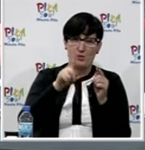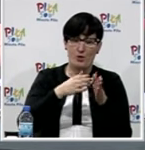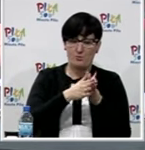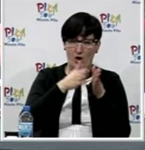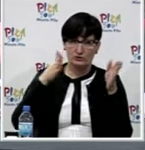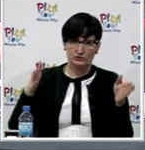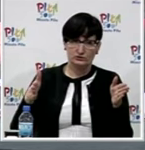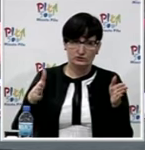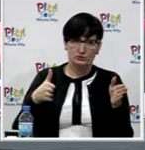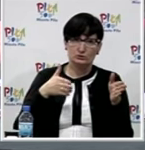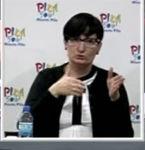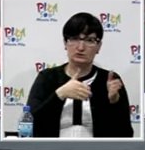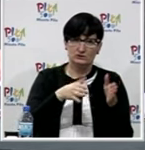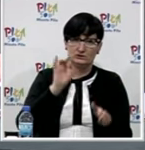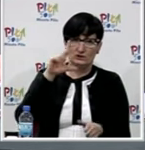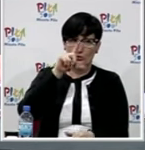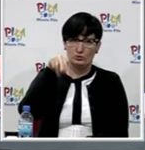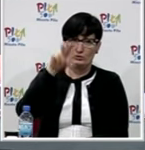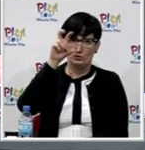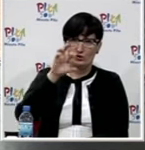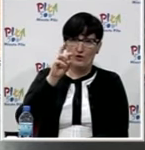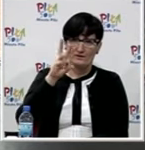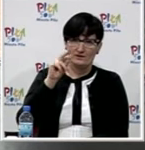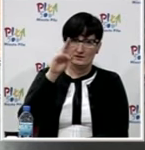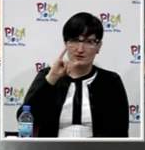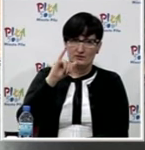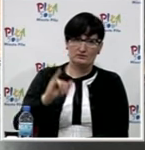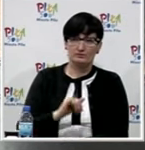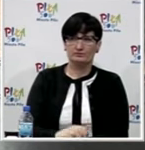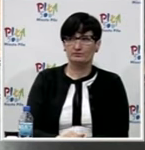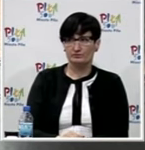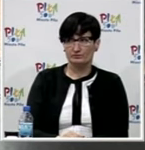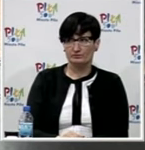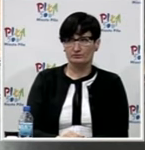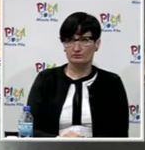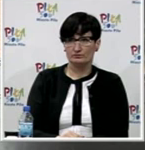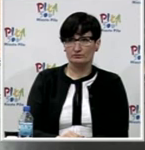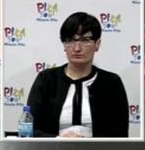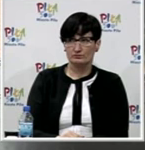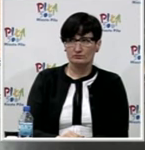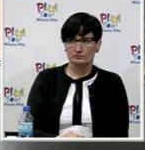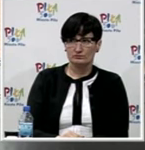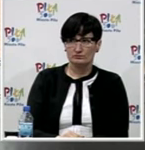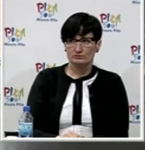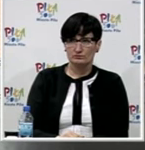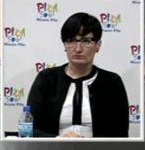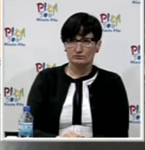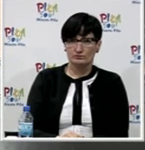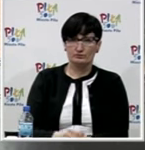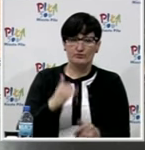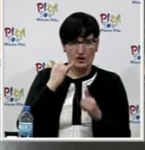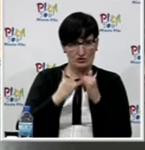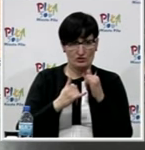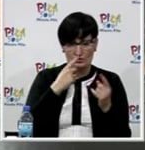drogowego ulicy Głuchowskiej. Dziękuję bardzo. Pani radna Maria Miller. Jeśli działka 93 jest